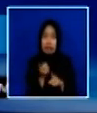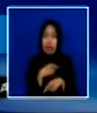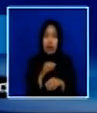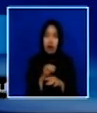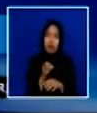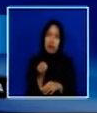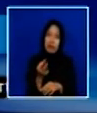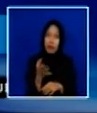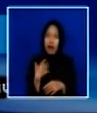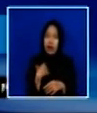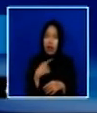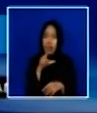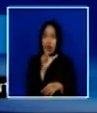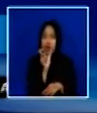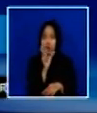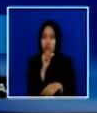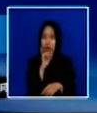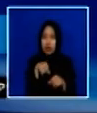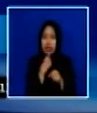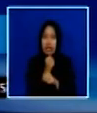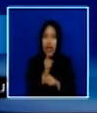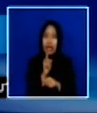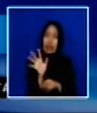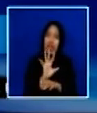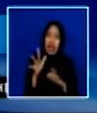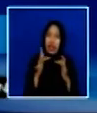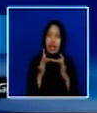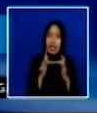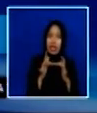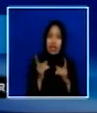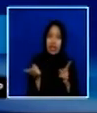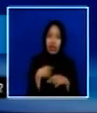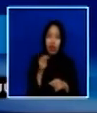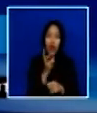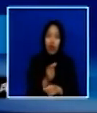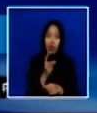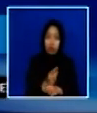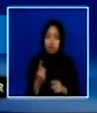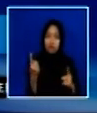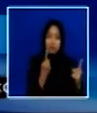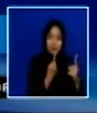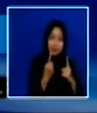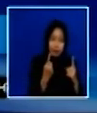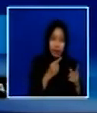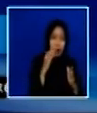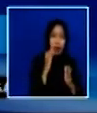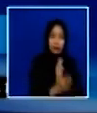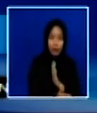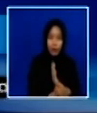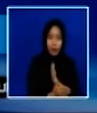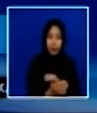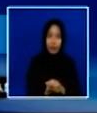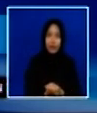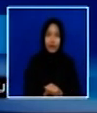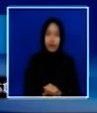touring atau diluar dari Tuhan mereka ada dikunjungi oleh guru-gurunya Hai jadi